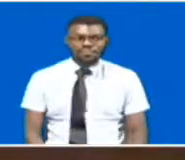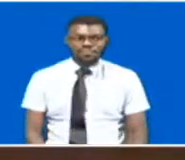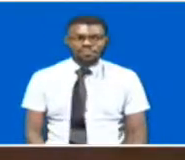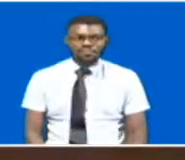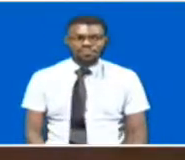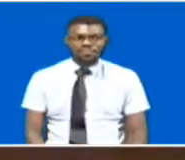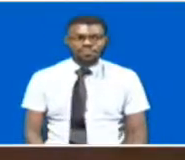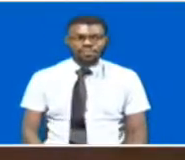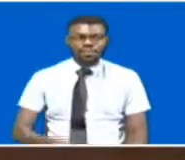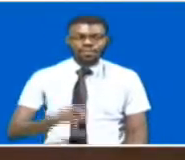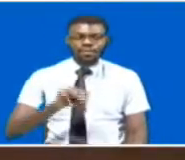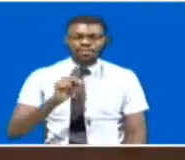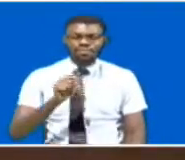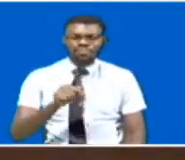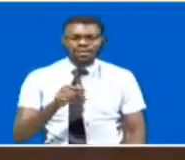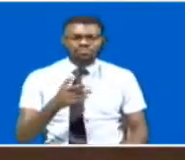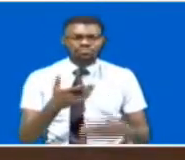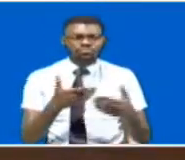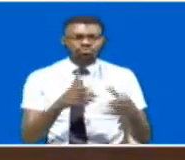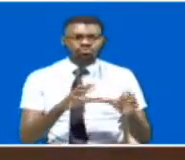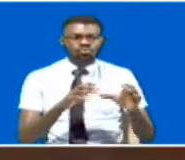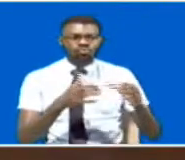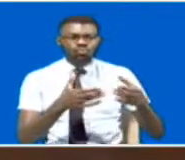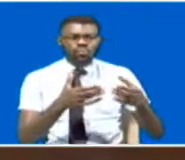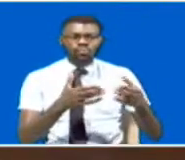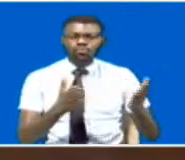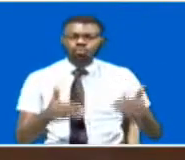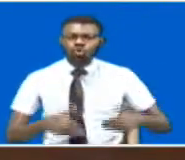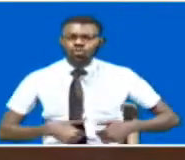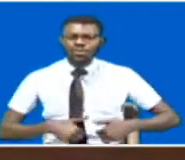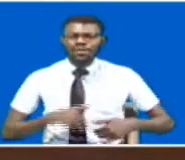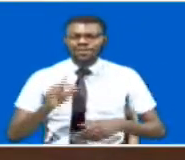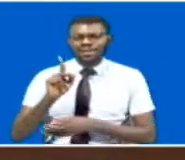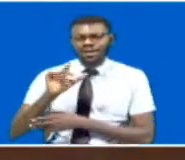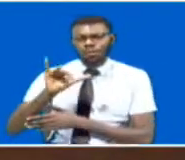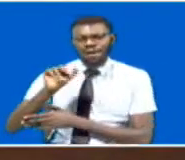Na wabunge wenye umri mdogo kupitia muungano wao KYPA kutoka upande wa Azimio 1K